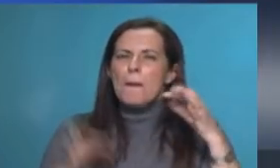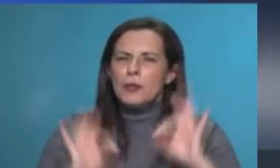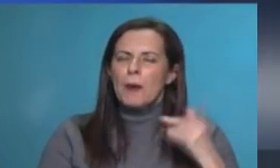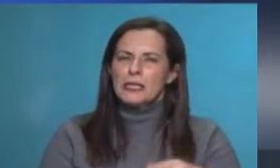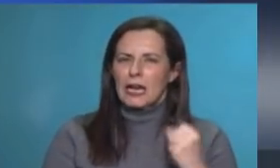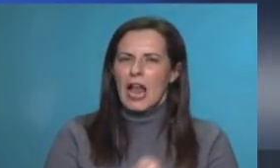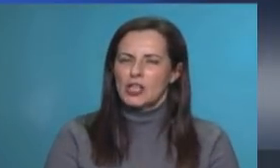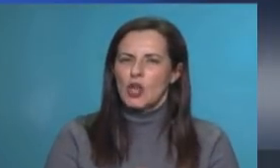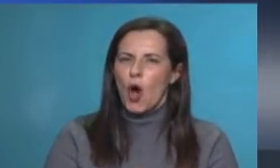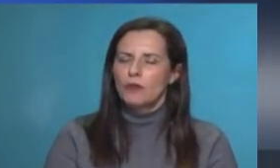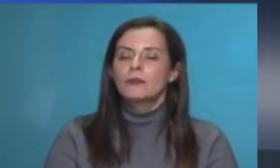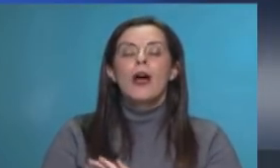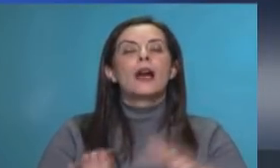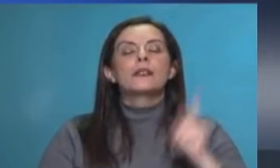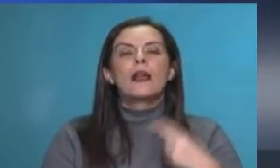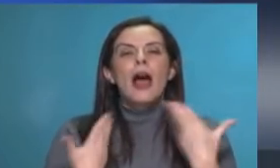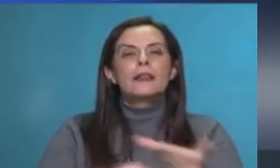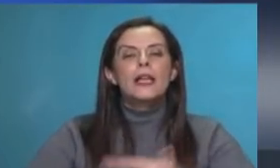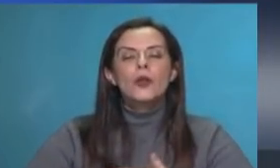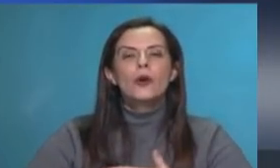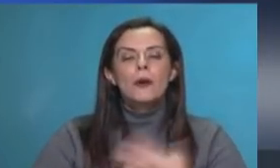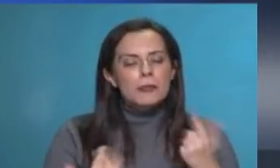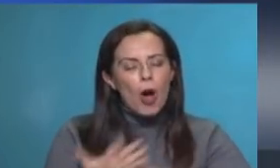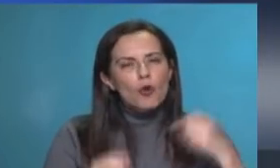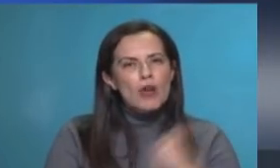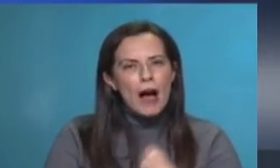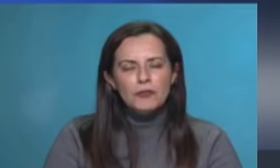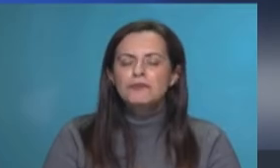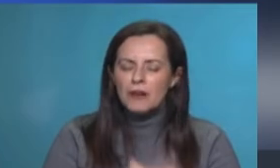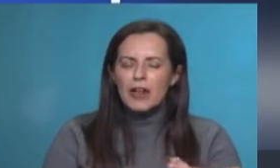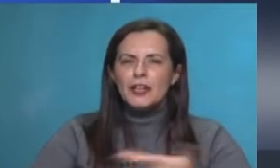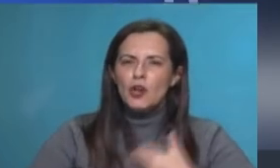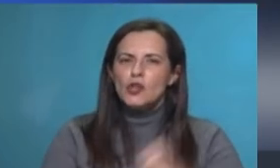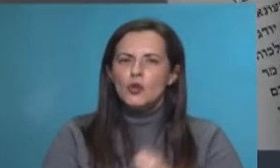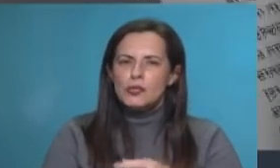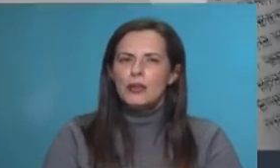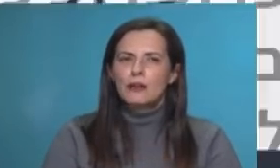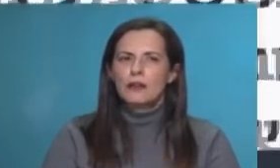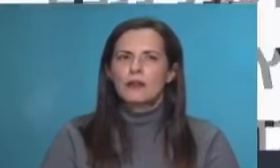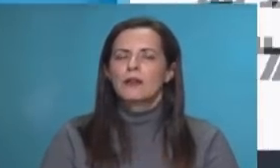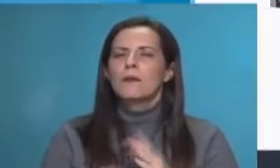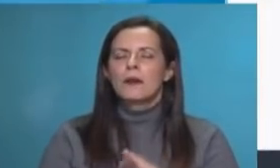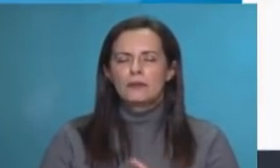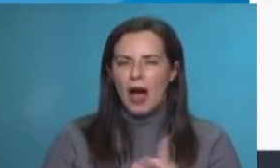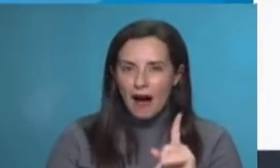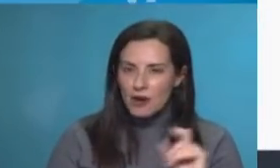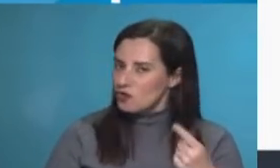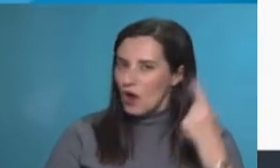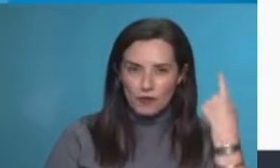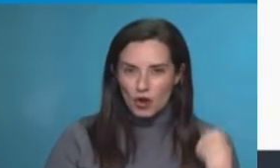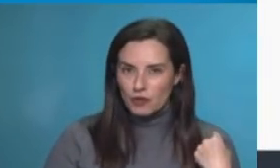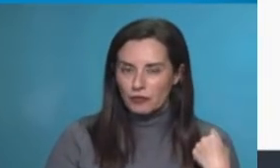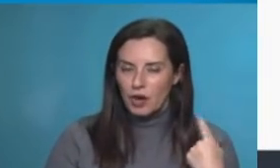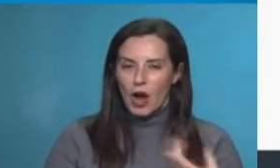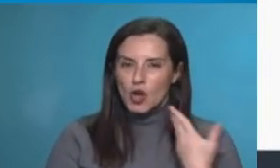לעשות. עמית אומר. רק צריך לתת לנו את המספר חודשי עבודה ולאפשר לנו לעשות את זה בצורה מסודרת. אלא שבשבוע שעבר הודיע היועץ